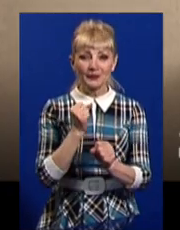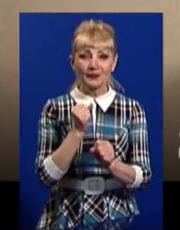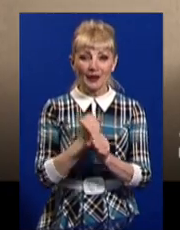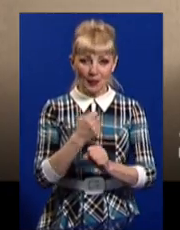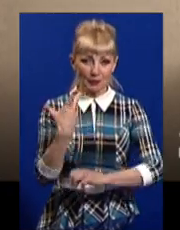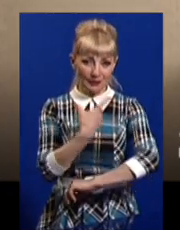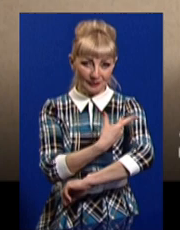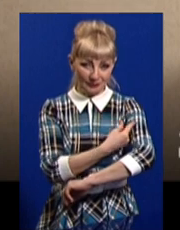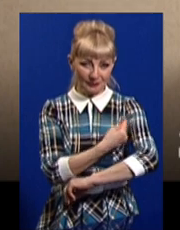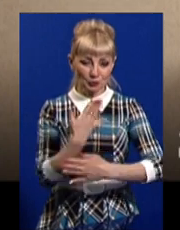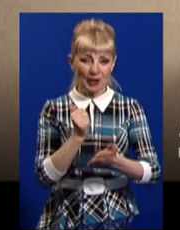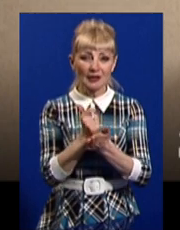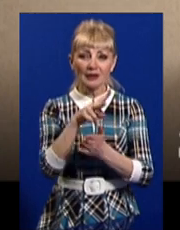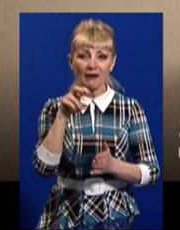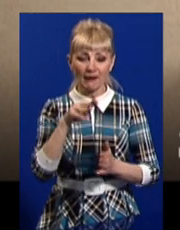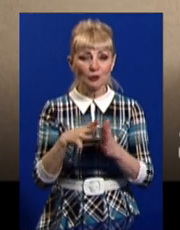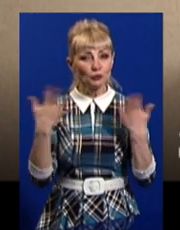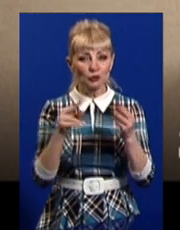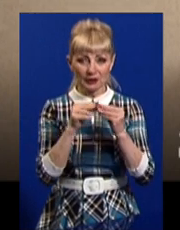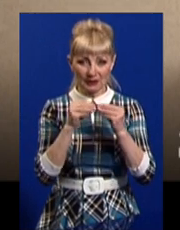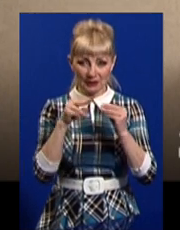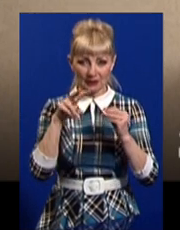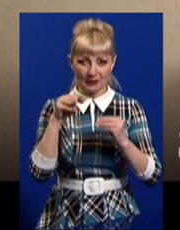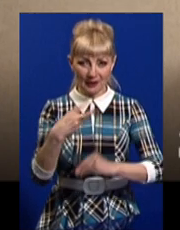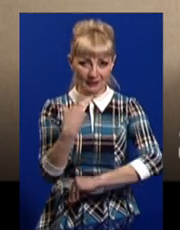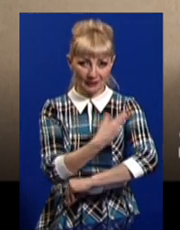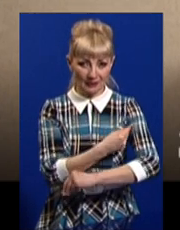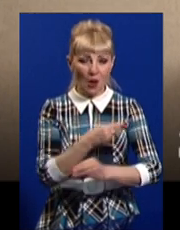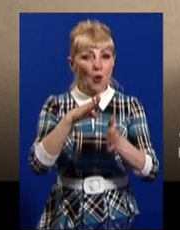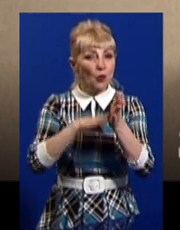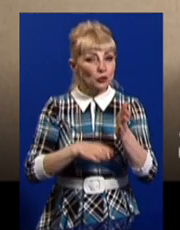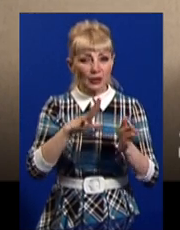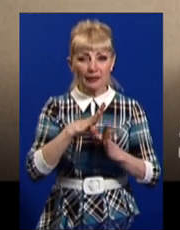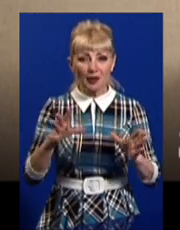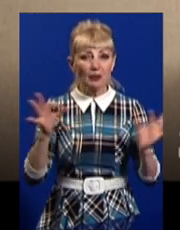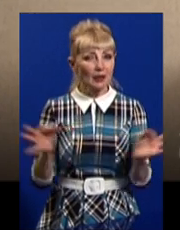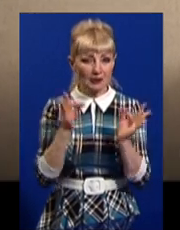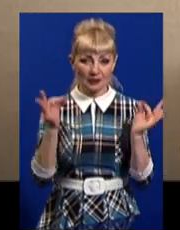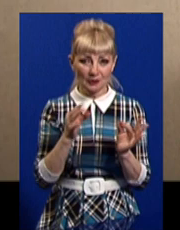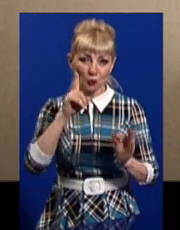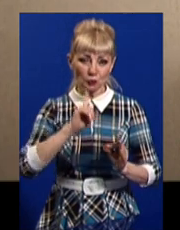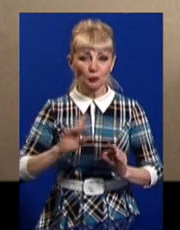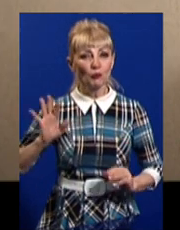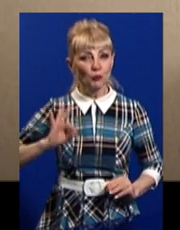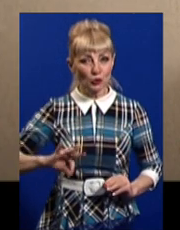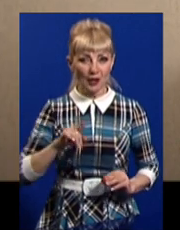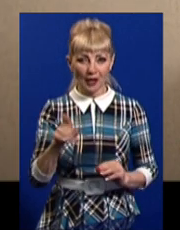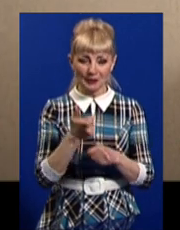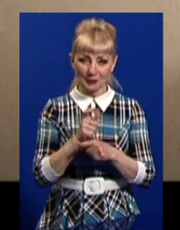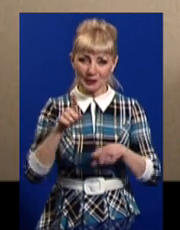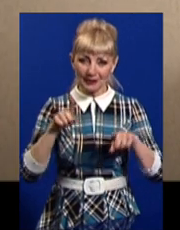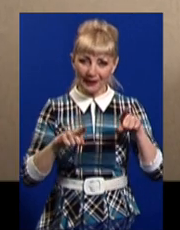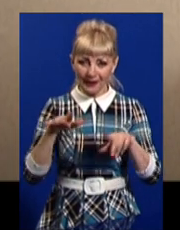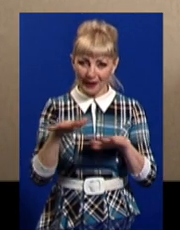Працюємо з нею кілька років, більше 10 років. Ускладнень не було жодного разу. Зручно використання тим, що вона рідка. Раніше